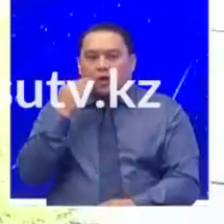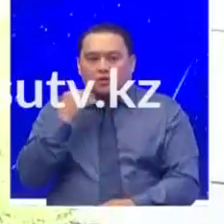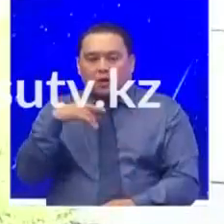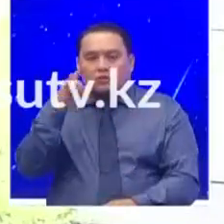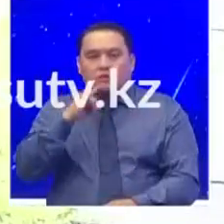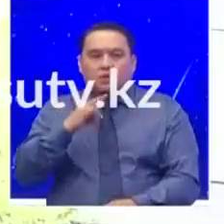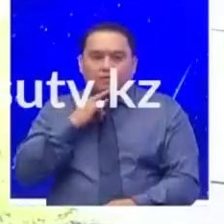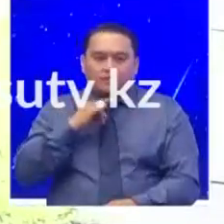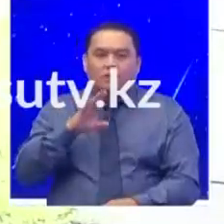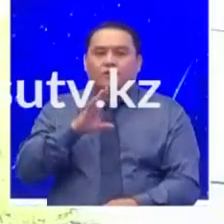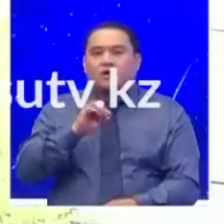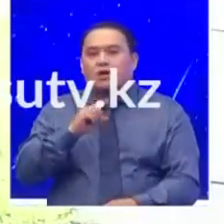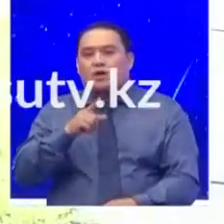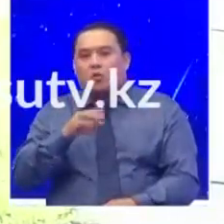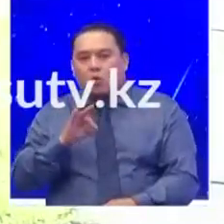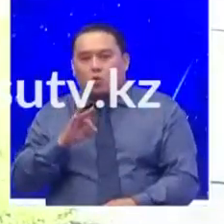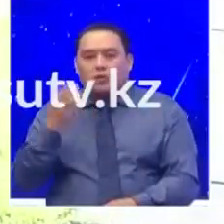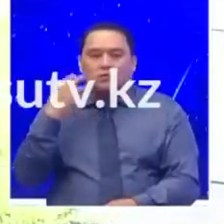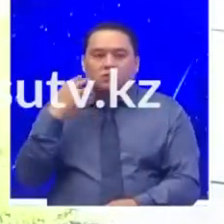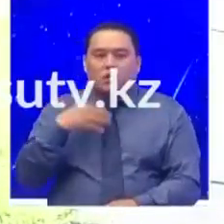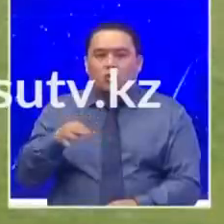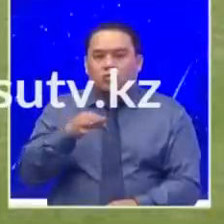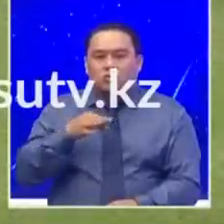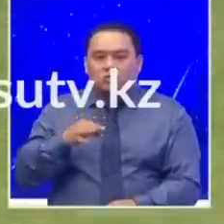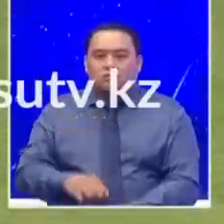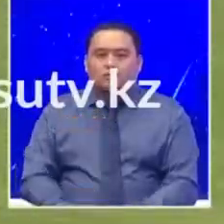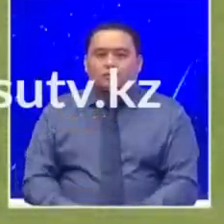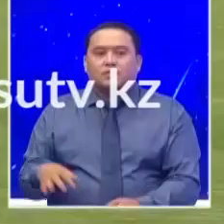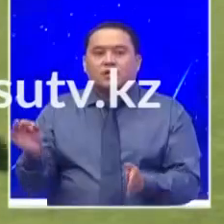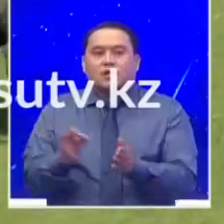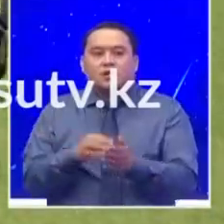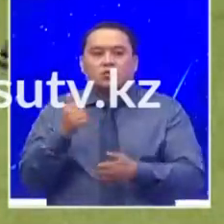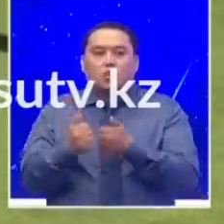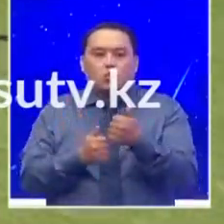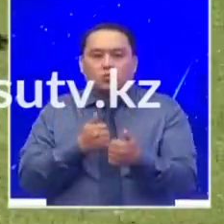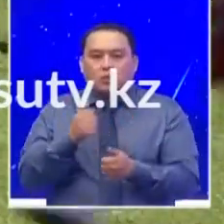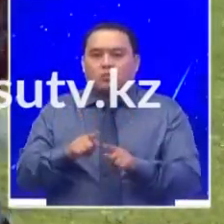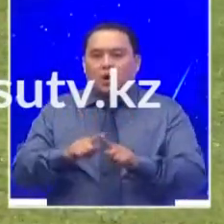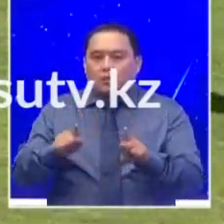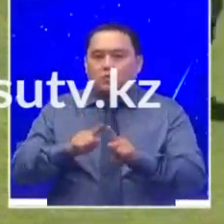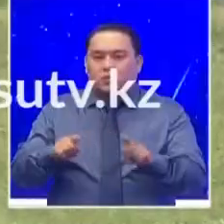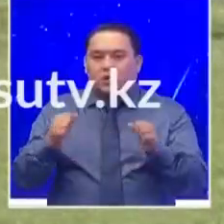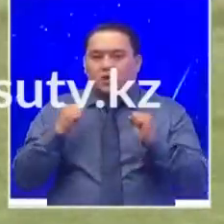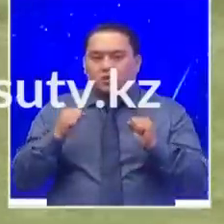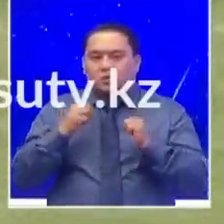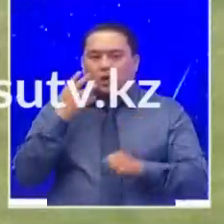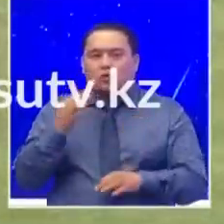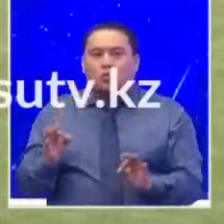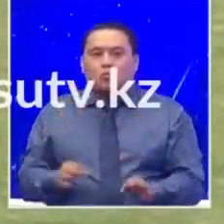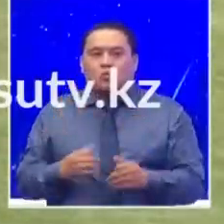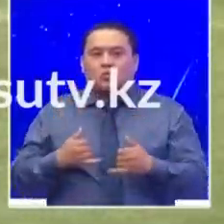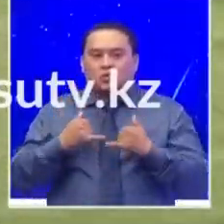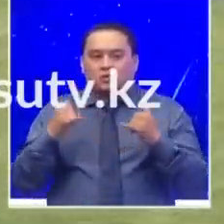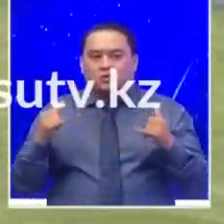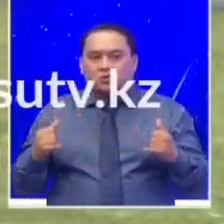Южно-Казахстанской, Восточно-Казахстанской и Кызылординской областей. Целью турнира является не только пропаганда здорового образа жизни и